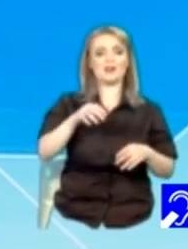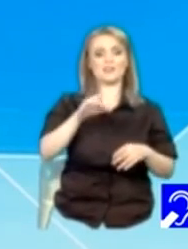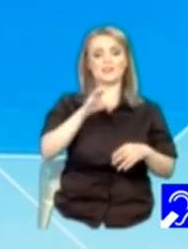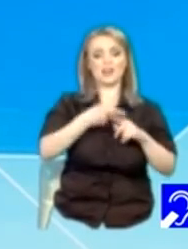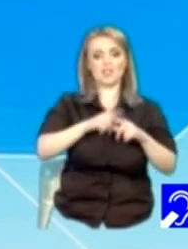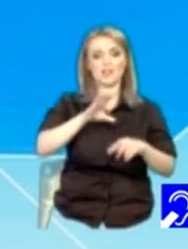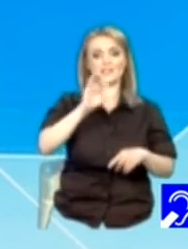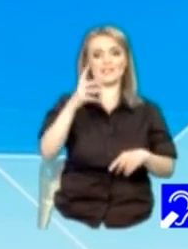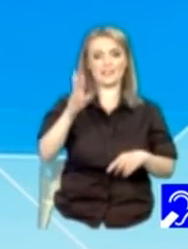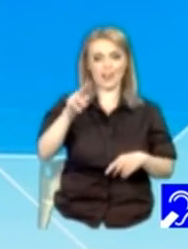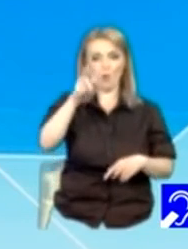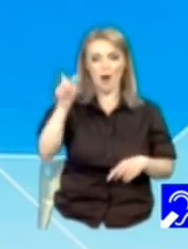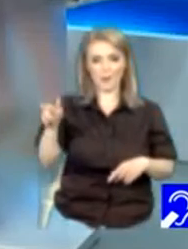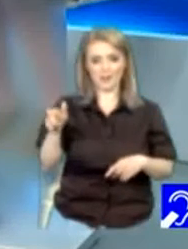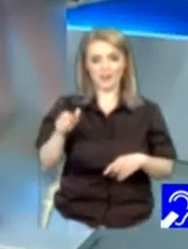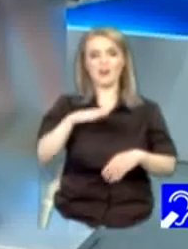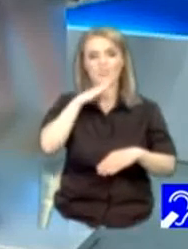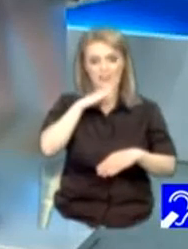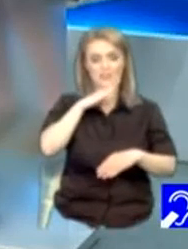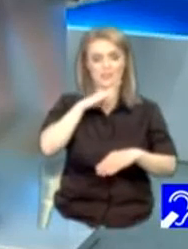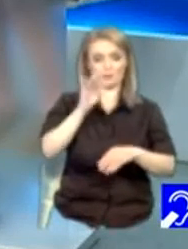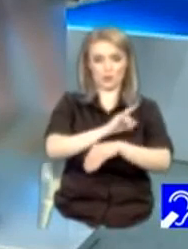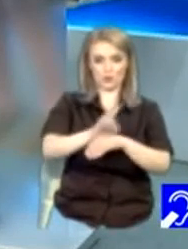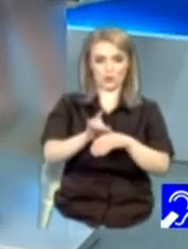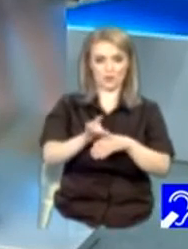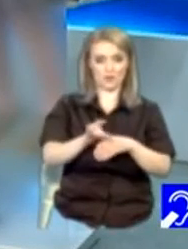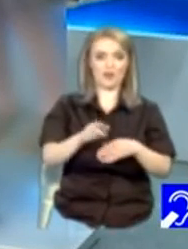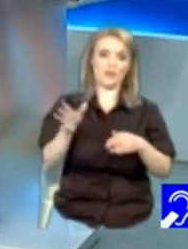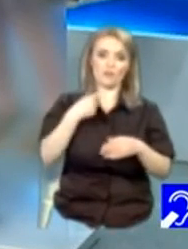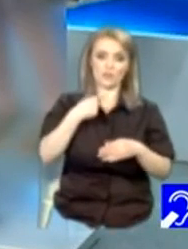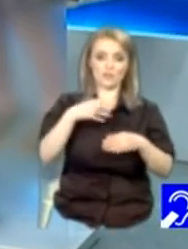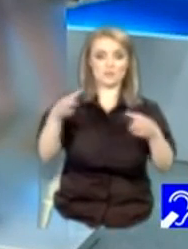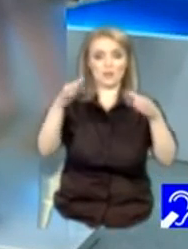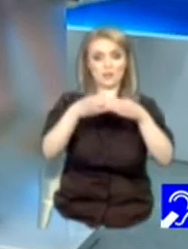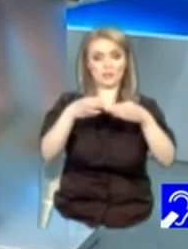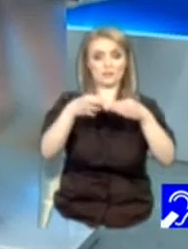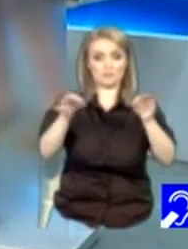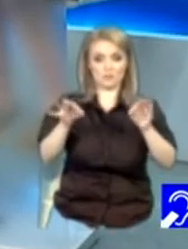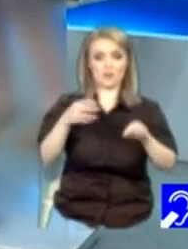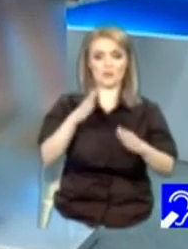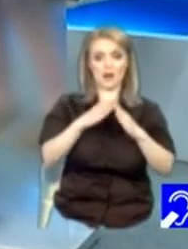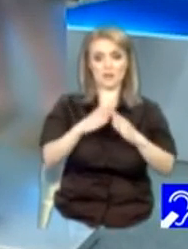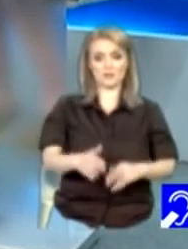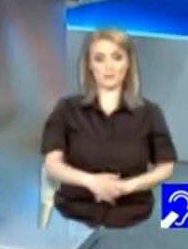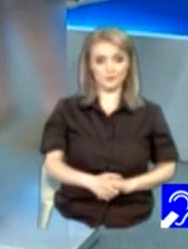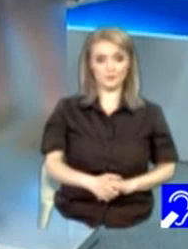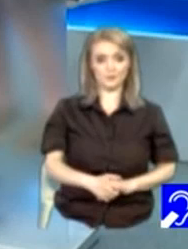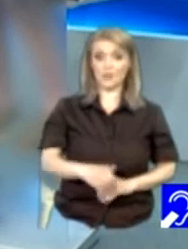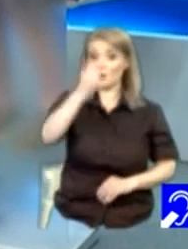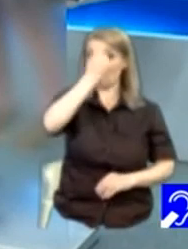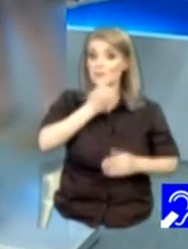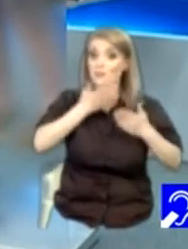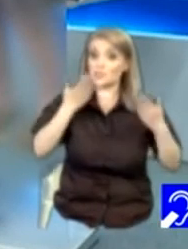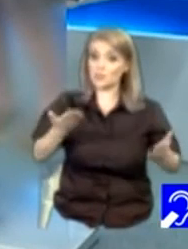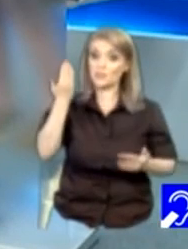ajută, votăm democrația acasă! Mulțumesc, domnule Burlacu, vă mulțumesc amândurora pentru prezență și